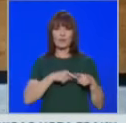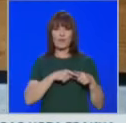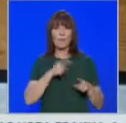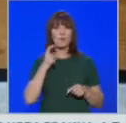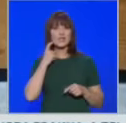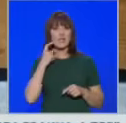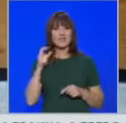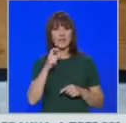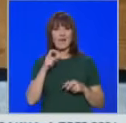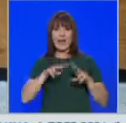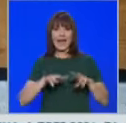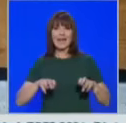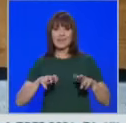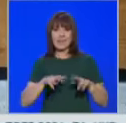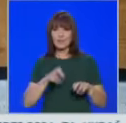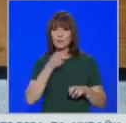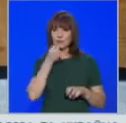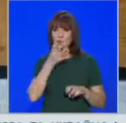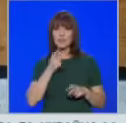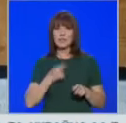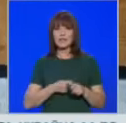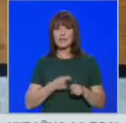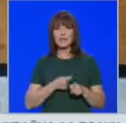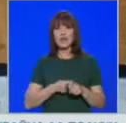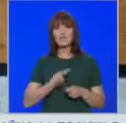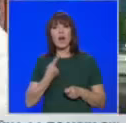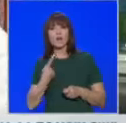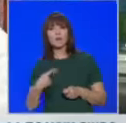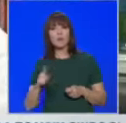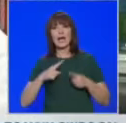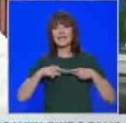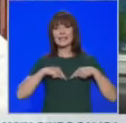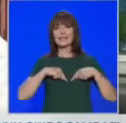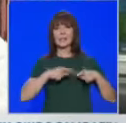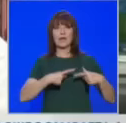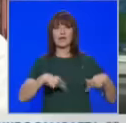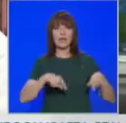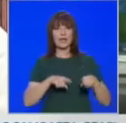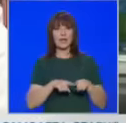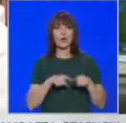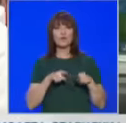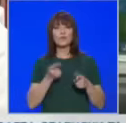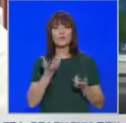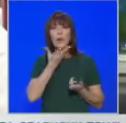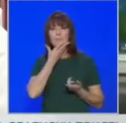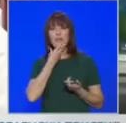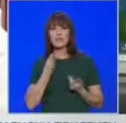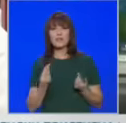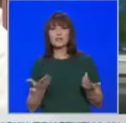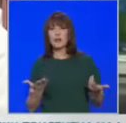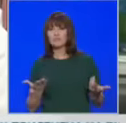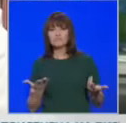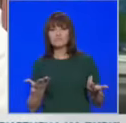Борислав Серафов разследването по случая да се проведе в друг съдебен район. Това почва да прилича все повече на един инквизиционен